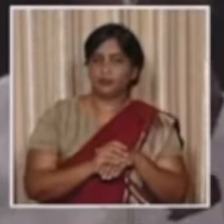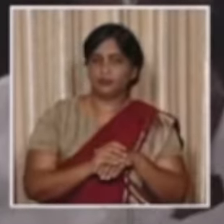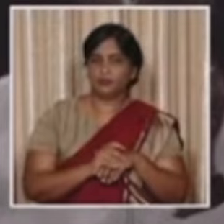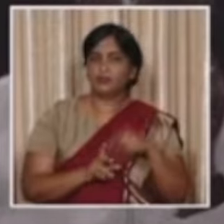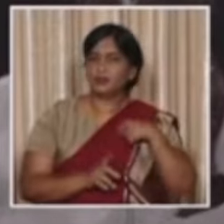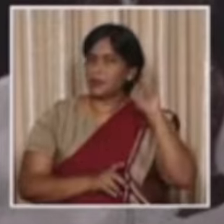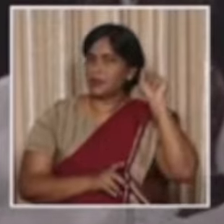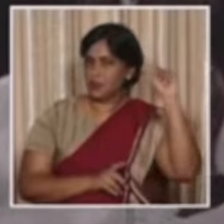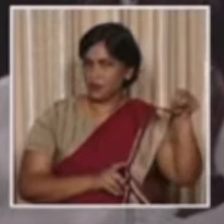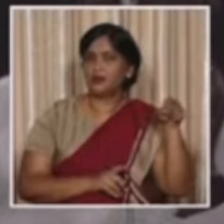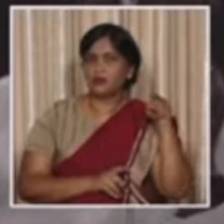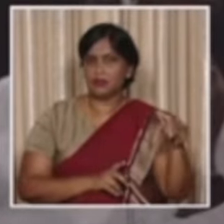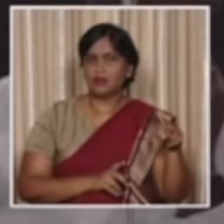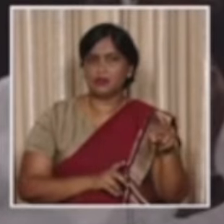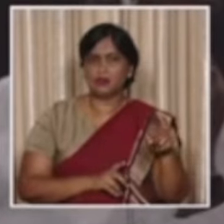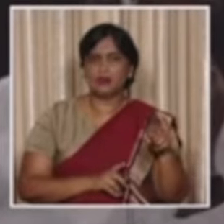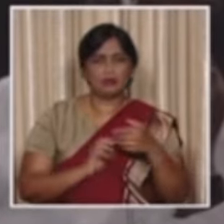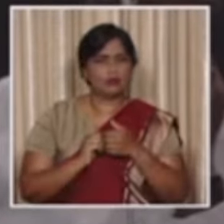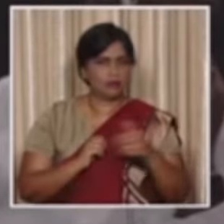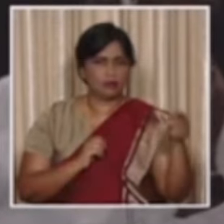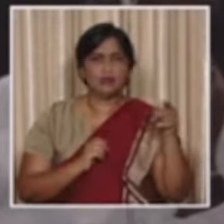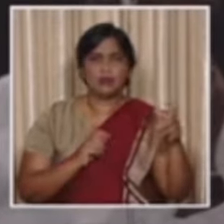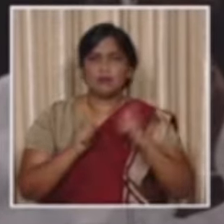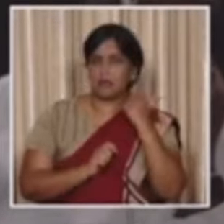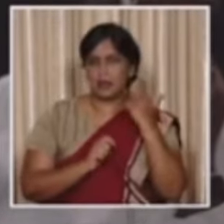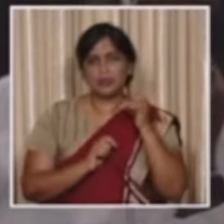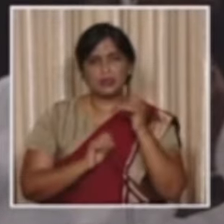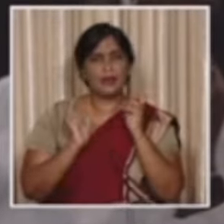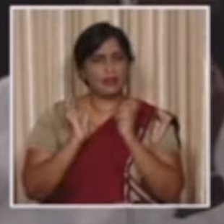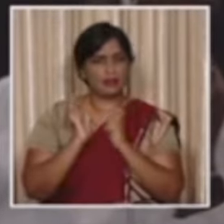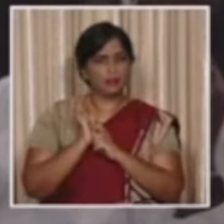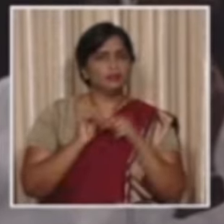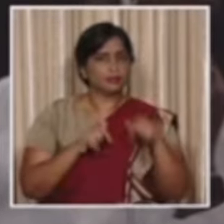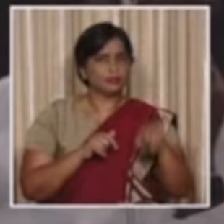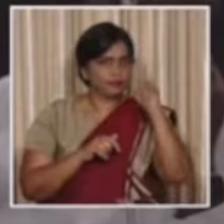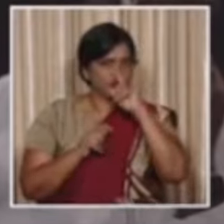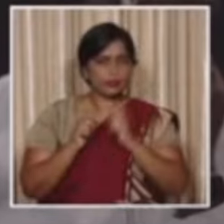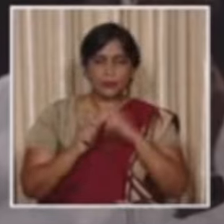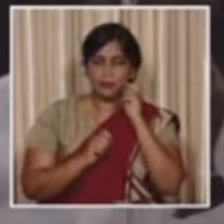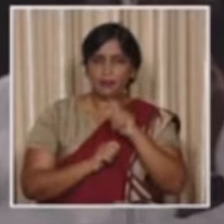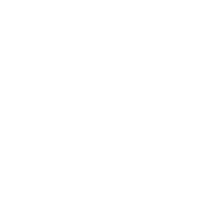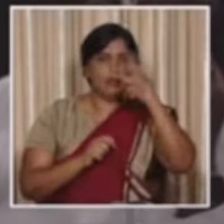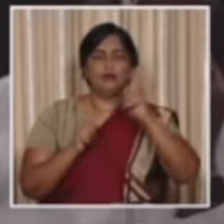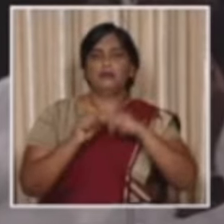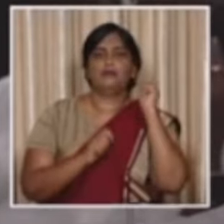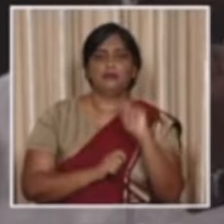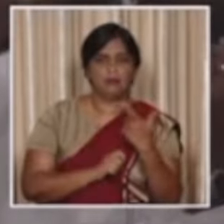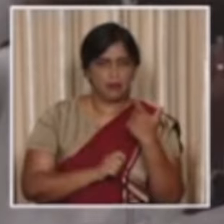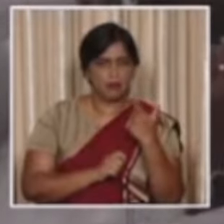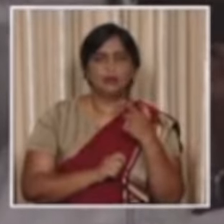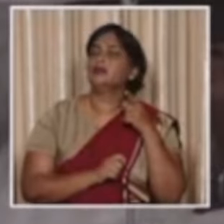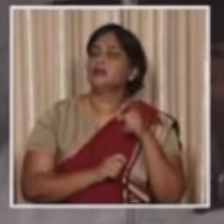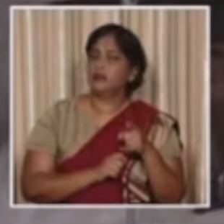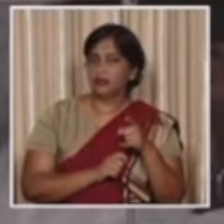එතුමල්ලගෙන් ඇහුවා දැන් පාස්ටි උදාලා තිනවා මෙච්චර ගන්න. සමහර ණය දැන් මේ මාසේ දුන්නු නම් ඊළඟ මාසෙ ඉඳලා ඩිෆෝල්ට්.